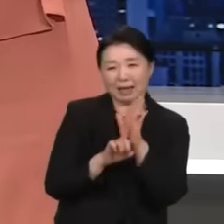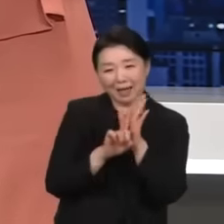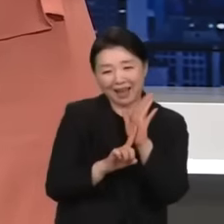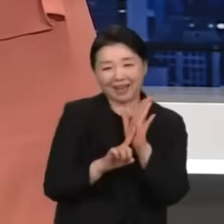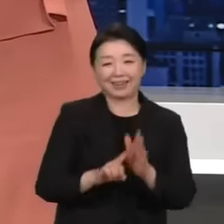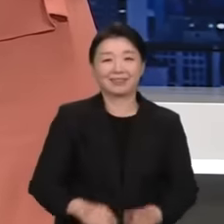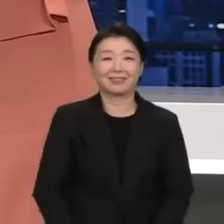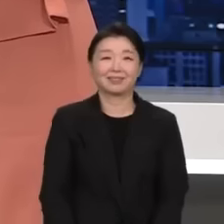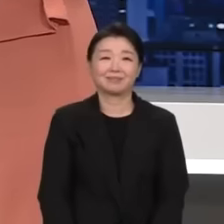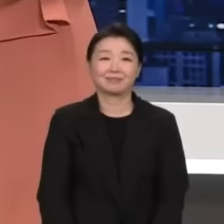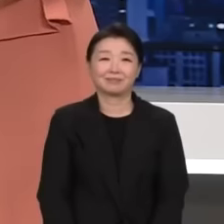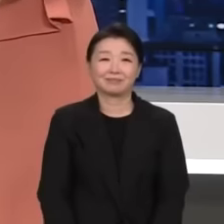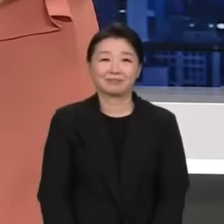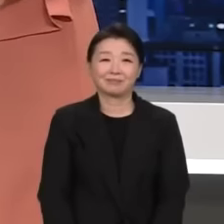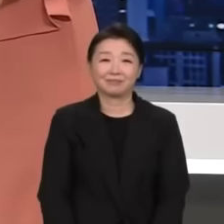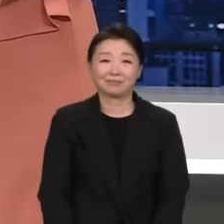보이겠습니다.